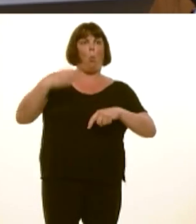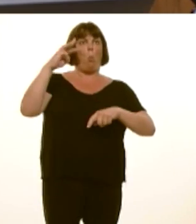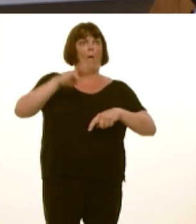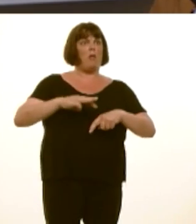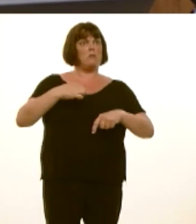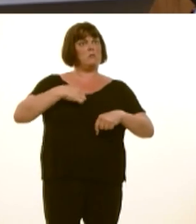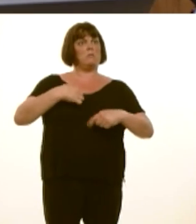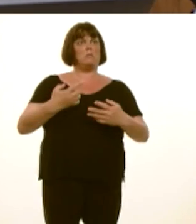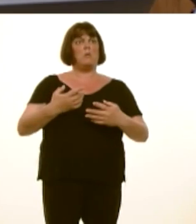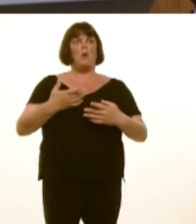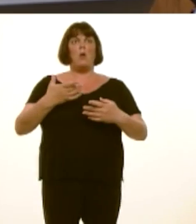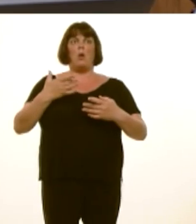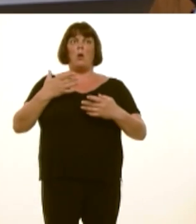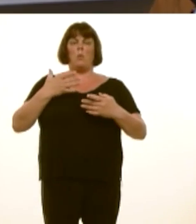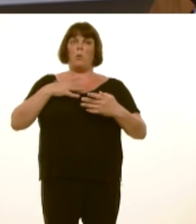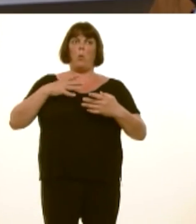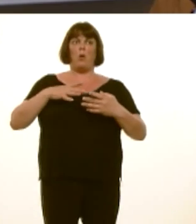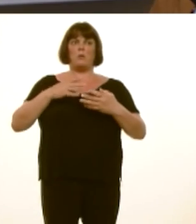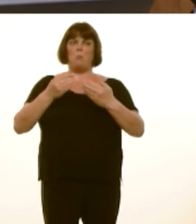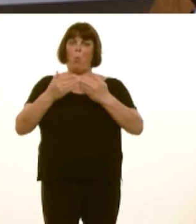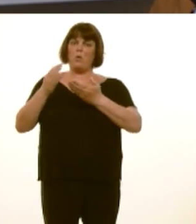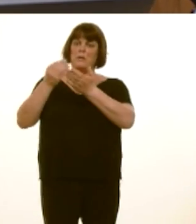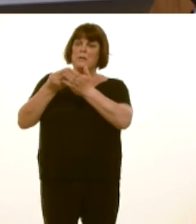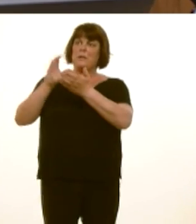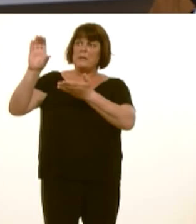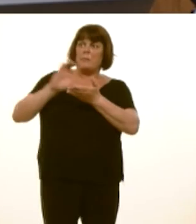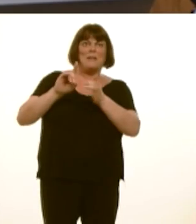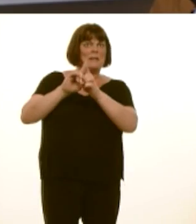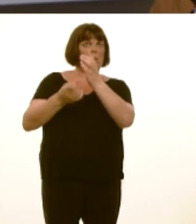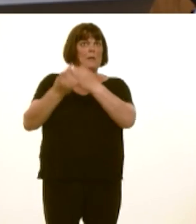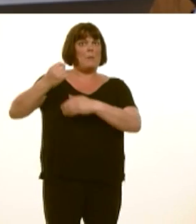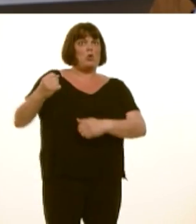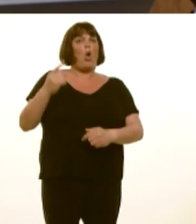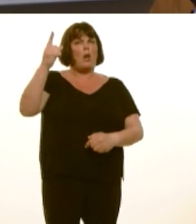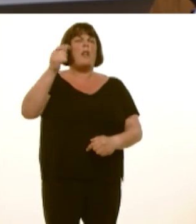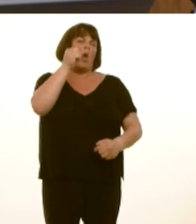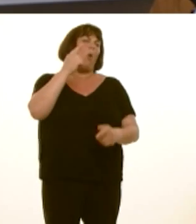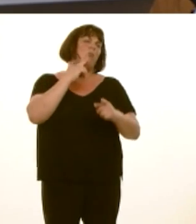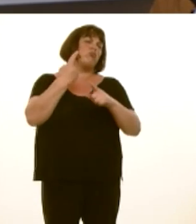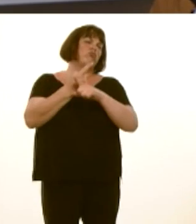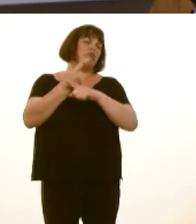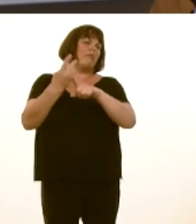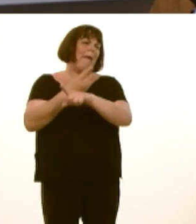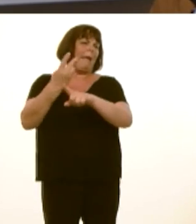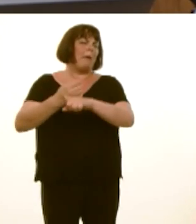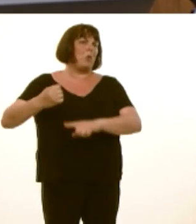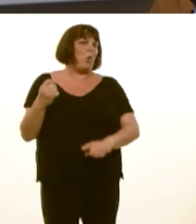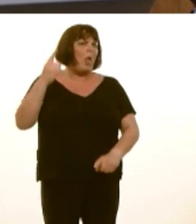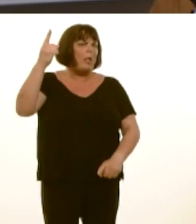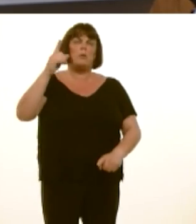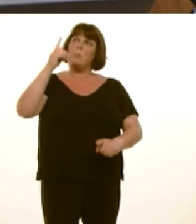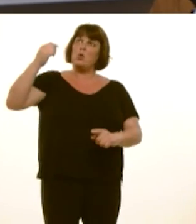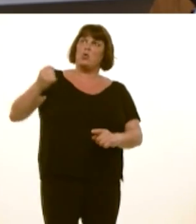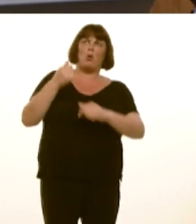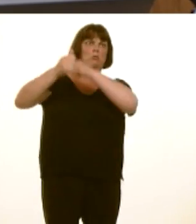o subsidies fel sydd wedi digwydd yn yr Alban. Yr reswm pam yr Alban, a fi wnaf yr Alban nawr, fi'n cyfaddau yna, yr reswm pam yr Alban wedi gwneud mor dda yw achos y ffaith bod